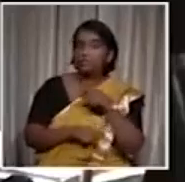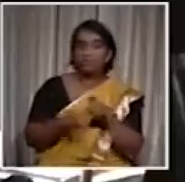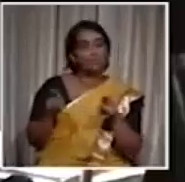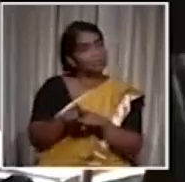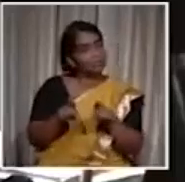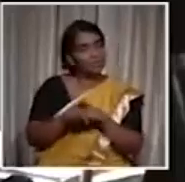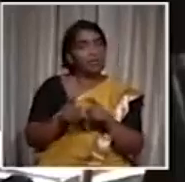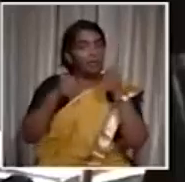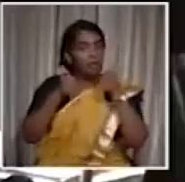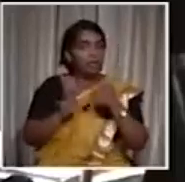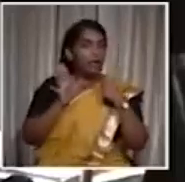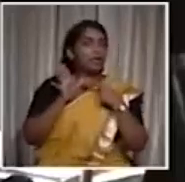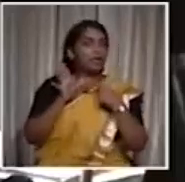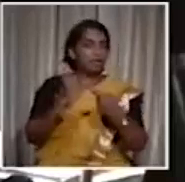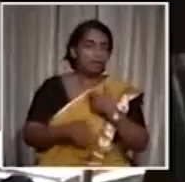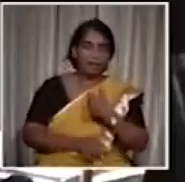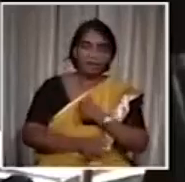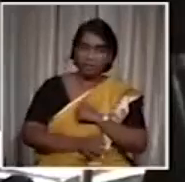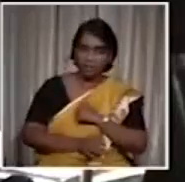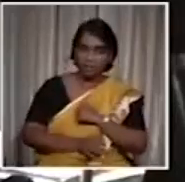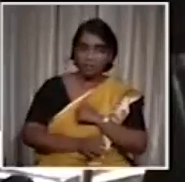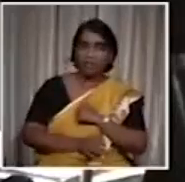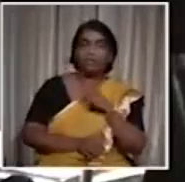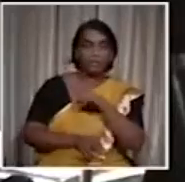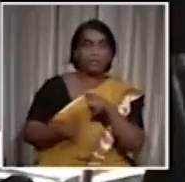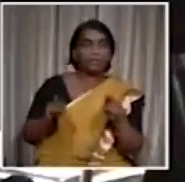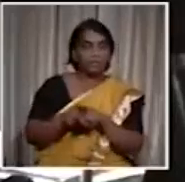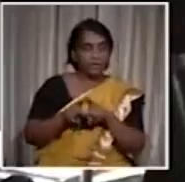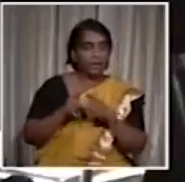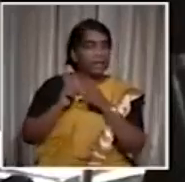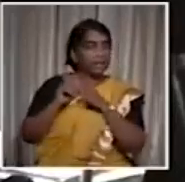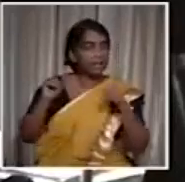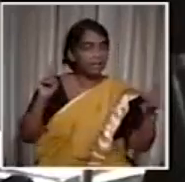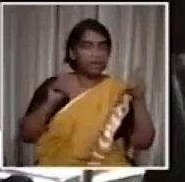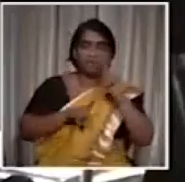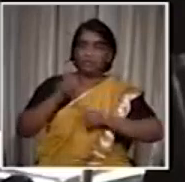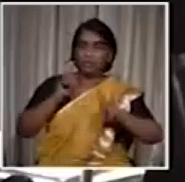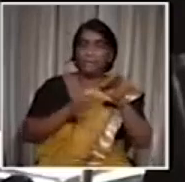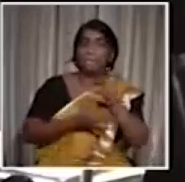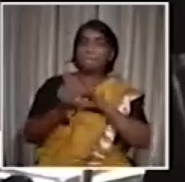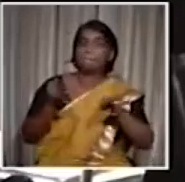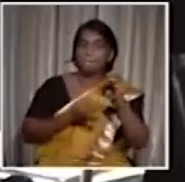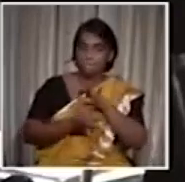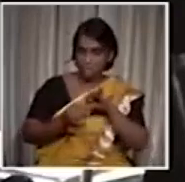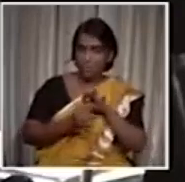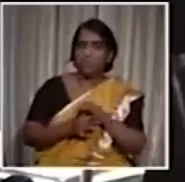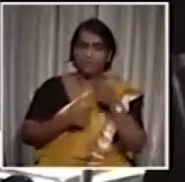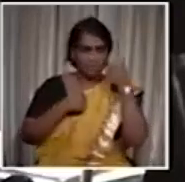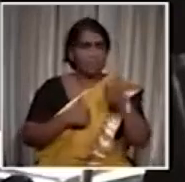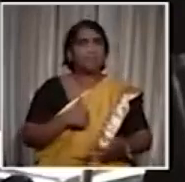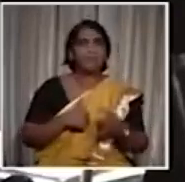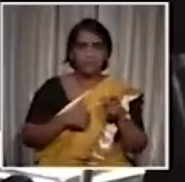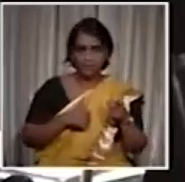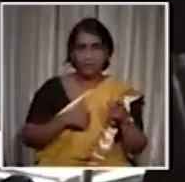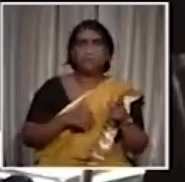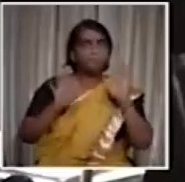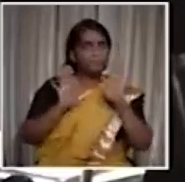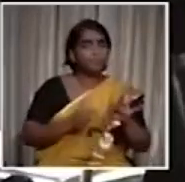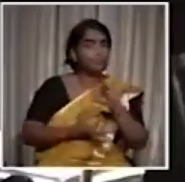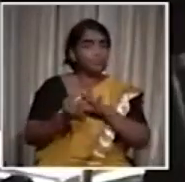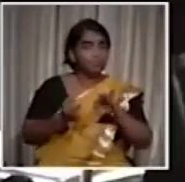wansanda saadani e patikara dakpanam pikemati. Ilanga tuma wising diirle saka cakara pajatan trawadi pilibandu. Ita bedega, ebe